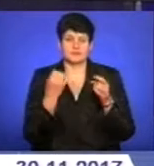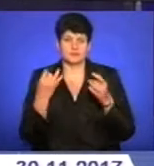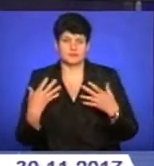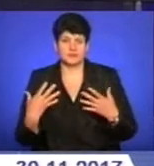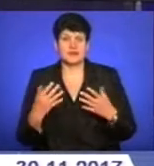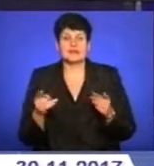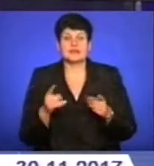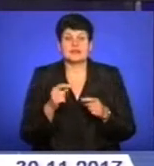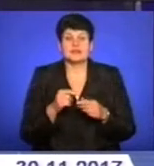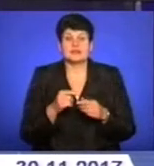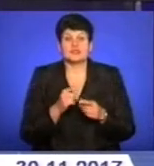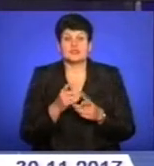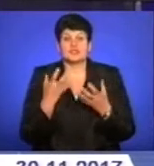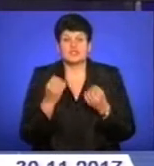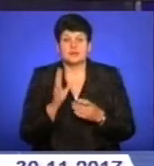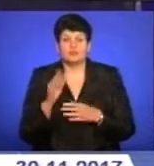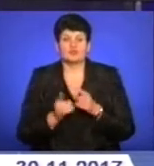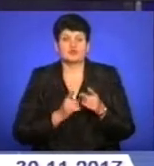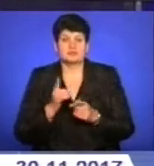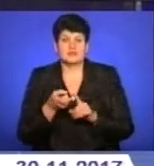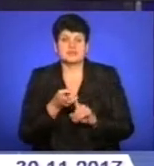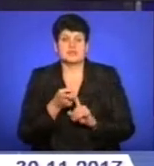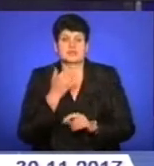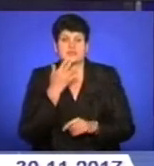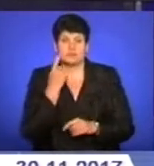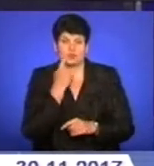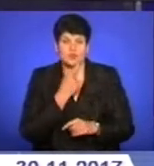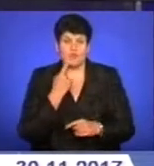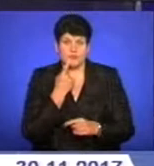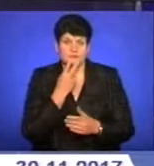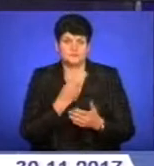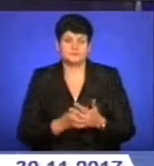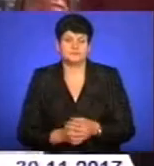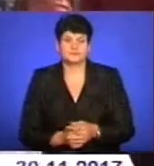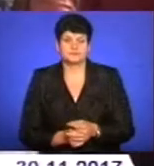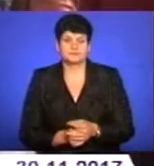чекають на випускників під час ЗНО щодо іноземних мов, дізнавалася Богдана Сарабун.